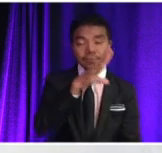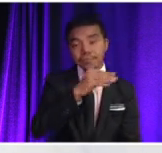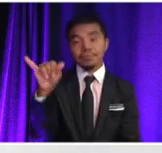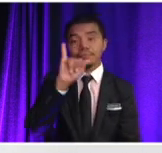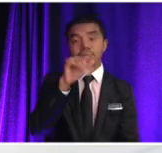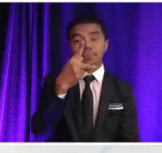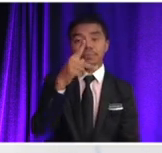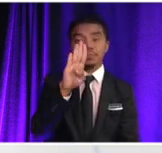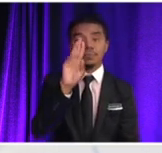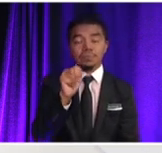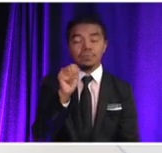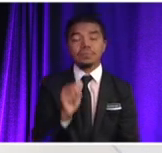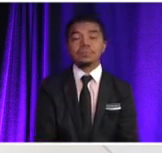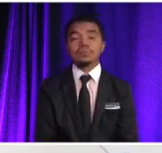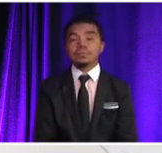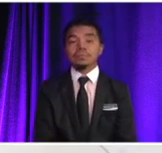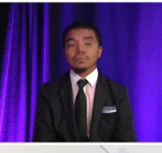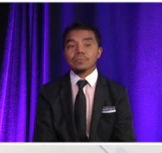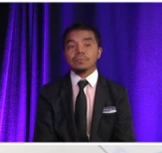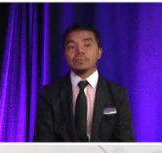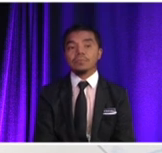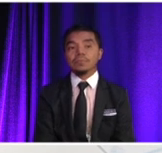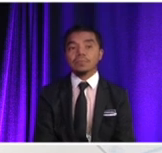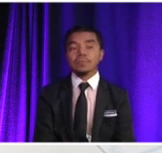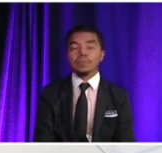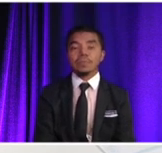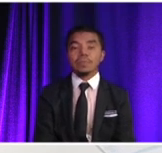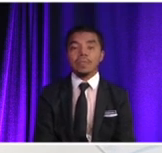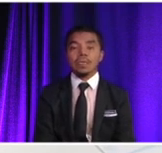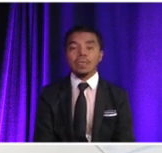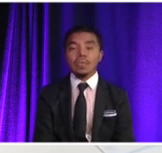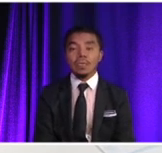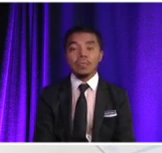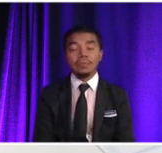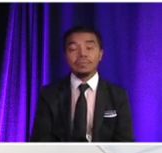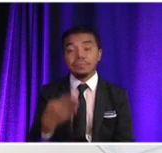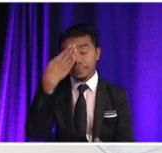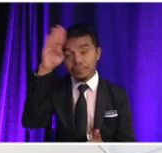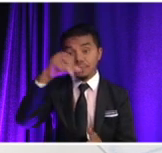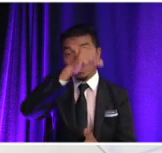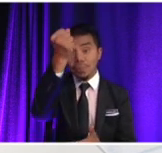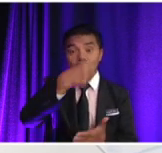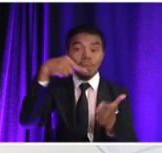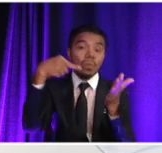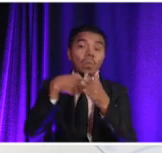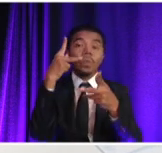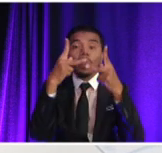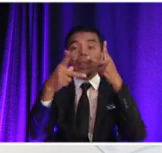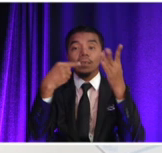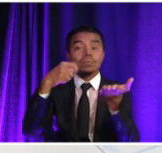oke kita lihat jawaban dia bagi seolah nih kata kekuncinya ialah